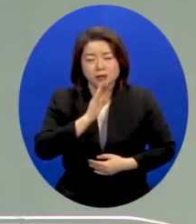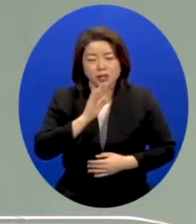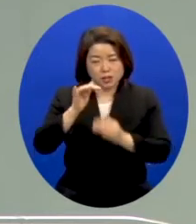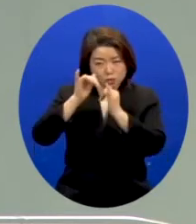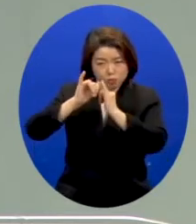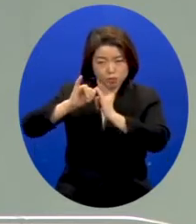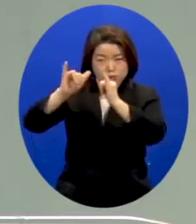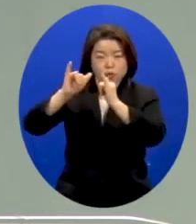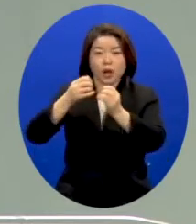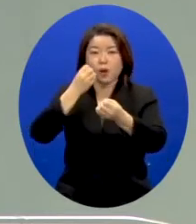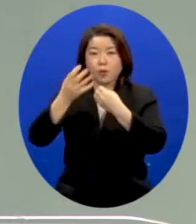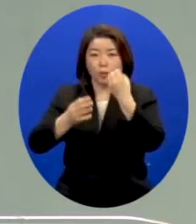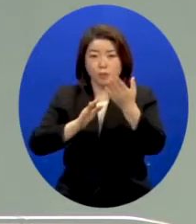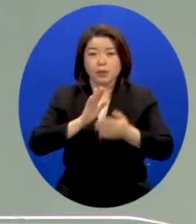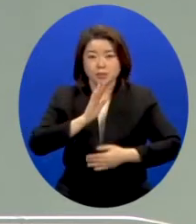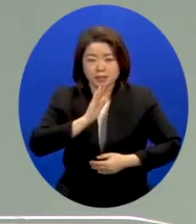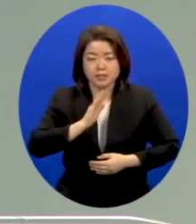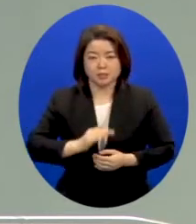고백입니다